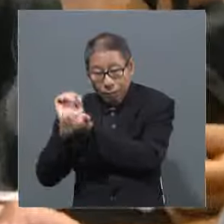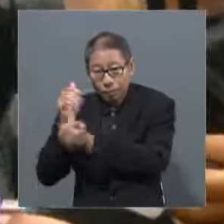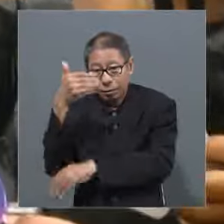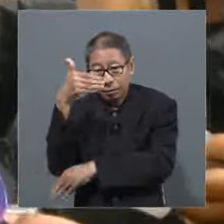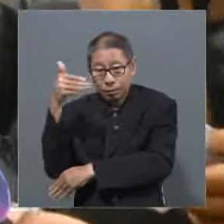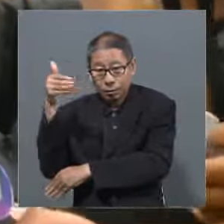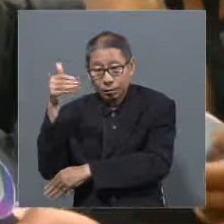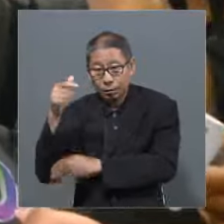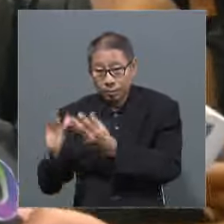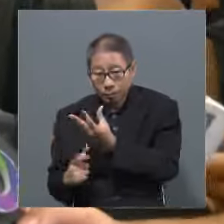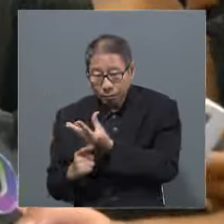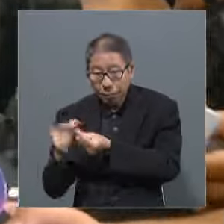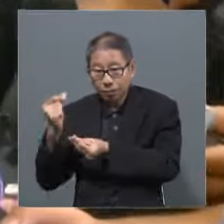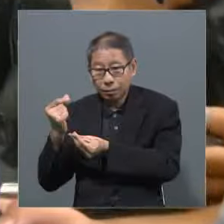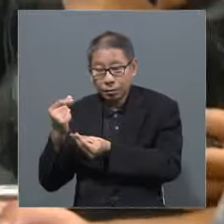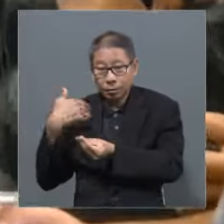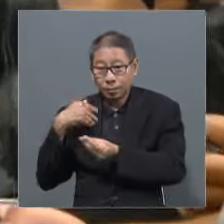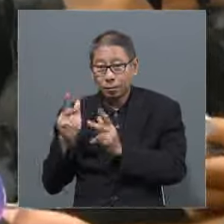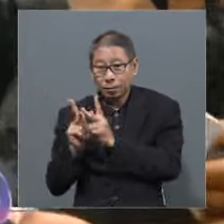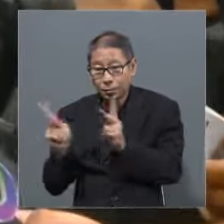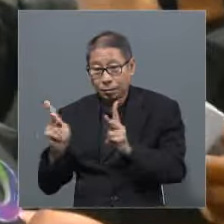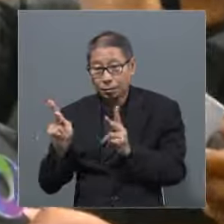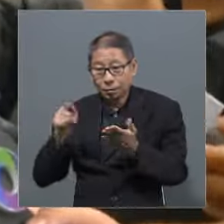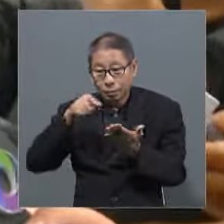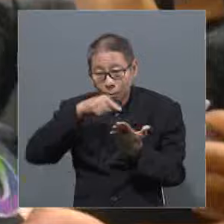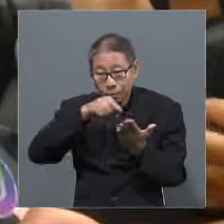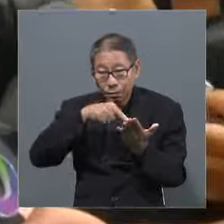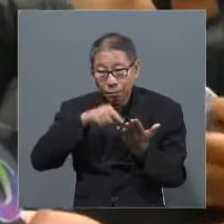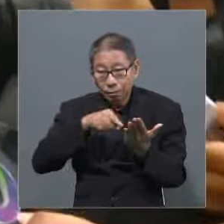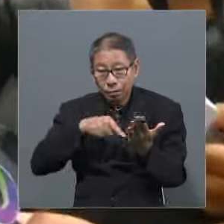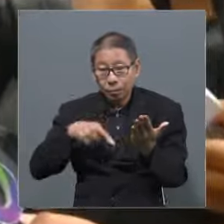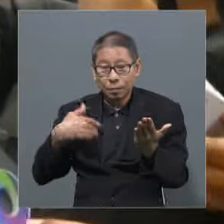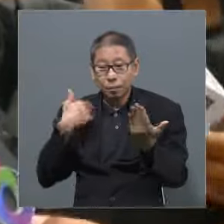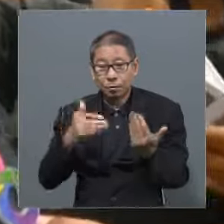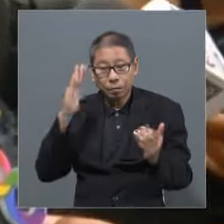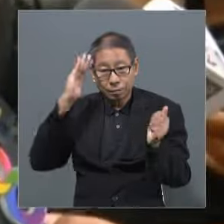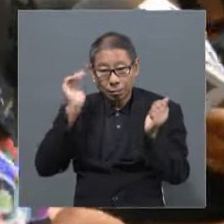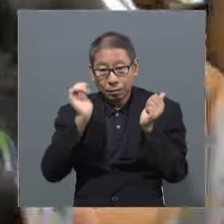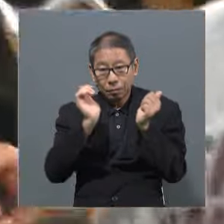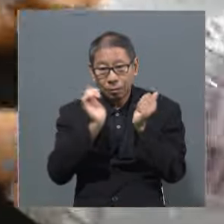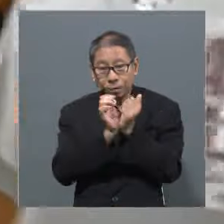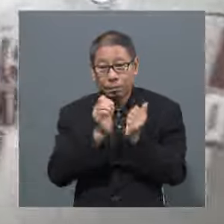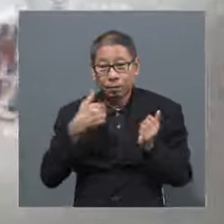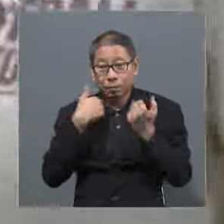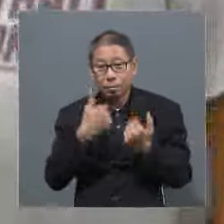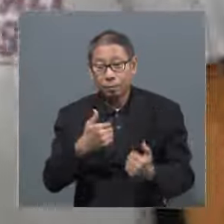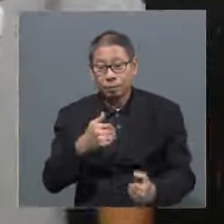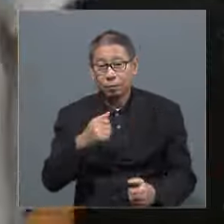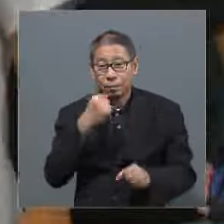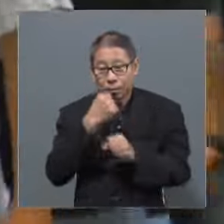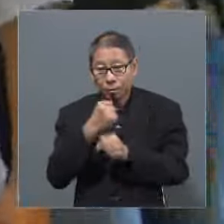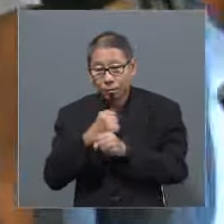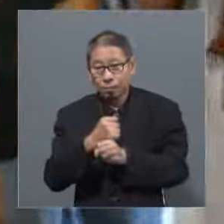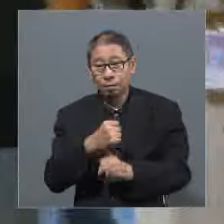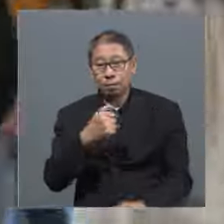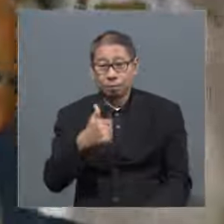สัปดาห์เพื่อจะตั้งคณะกรรมการเข้ามาตรวจสอบเพราะไม่สามารถตั้งนายตำรวจยศต่ำกว่าผู้บัญชาการตำรวจแห่งชาติมาดำเนินคดี